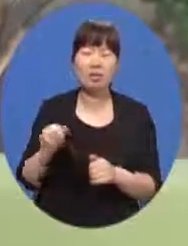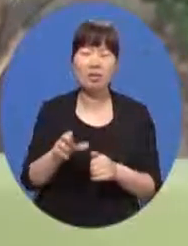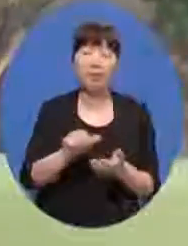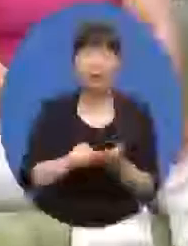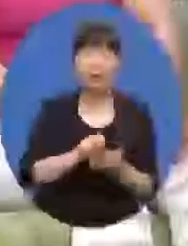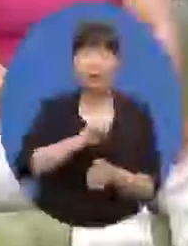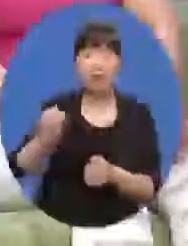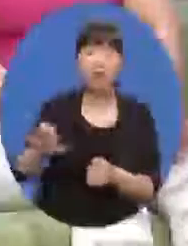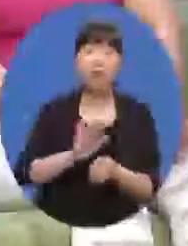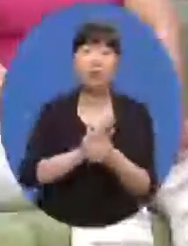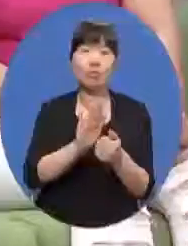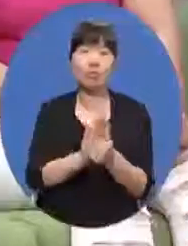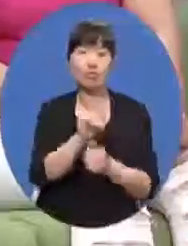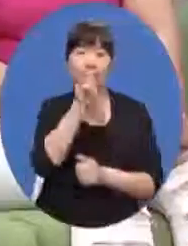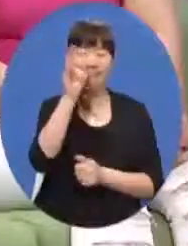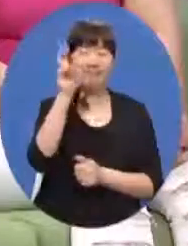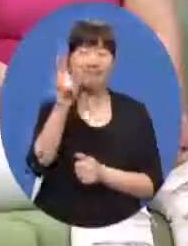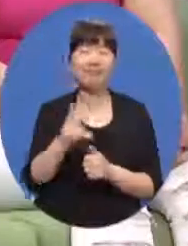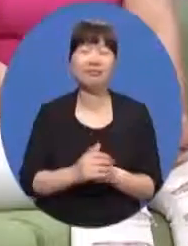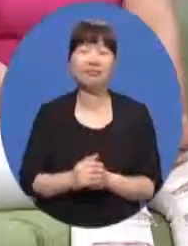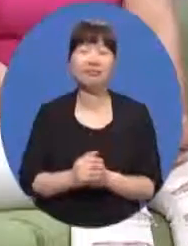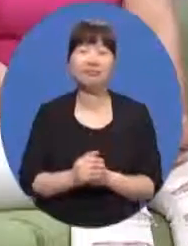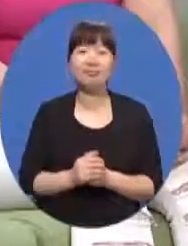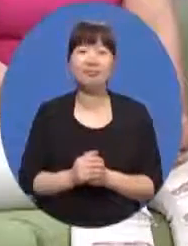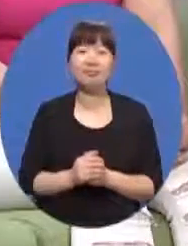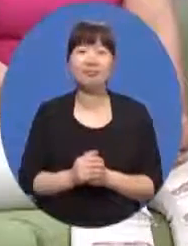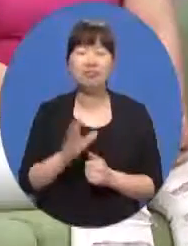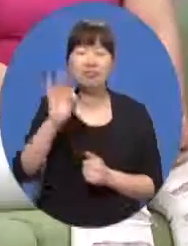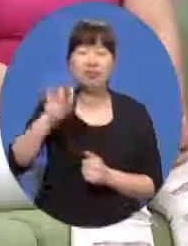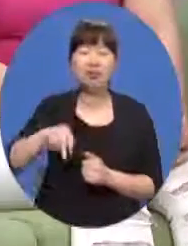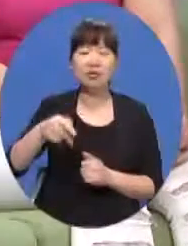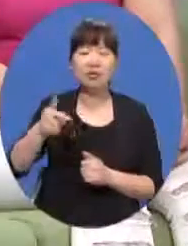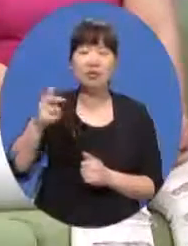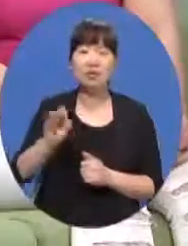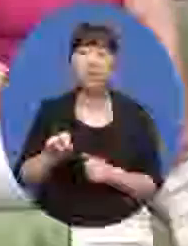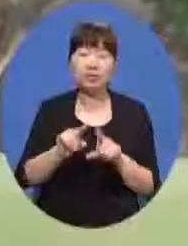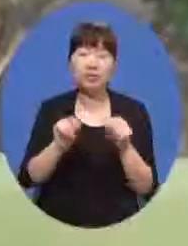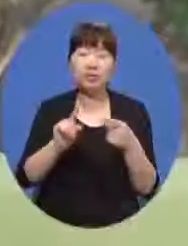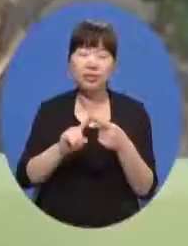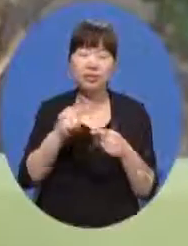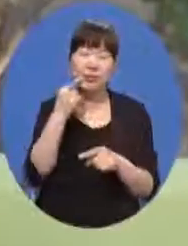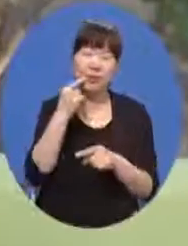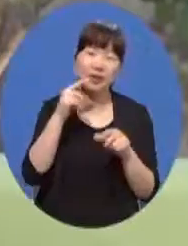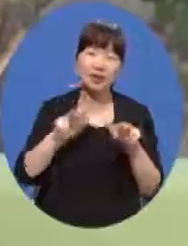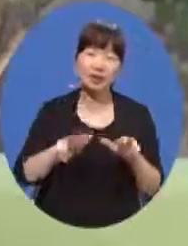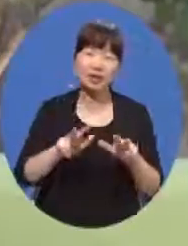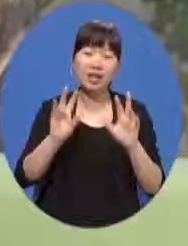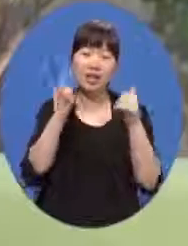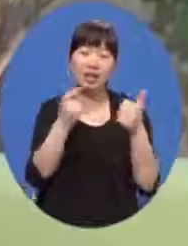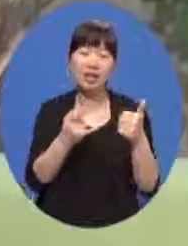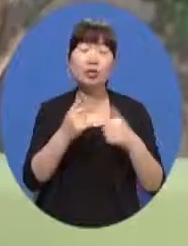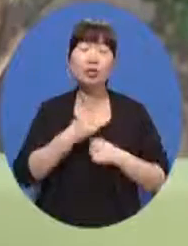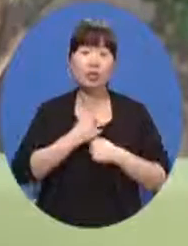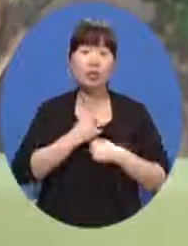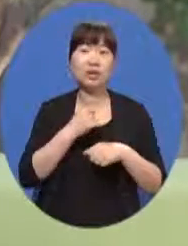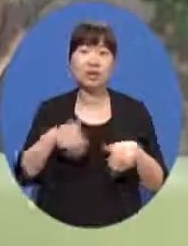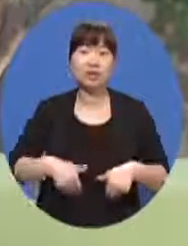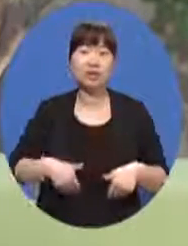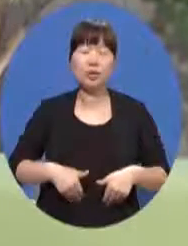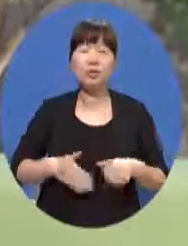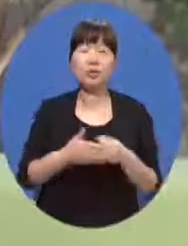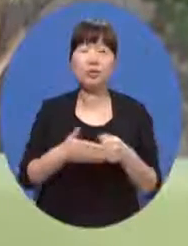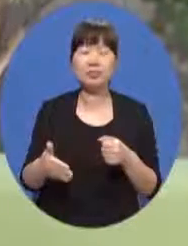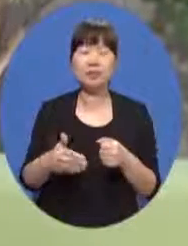도움이 됩니다. 네. 근데 네, 유기농 식품, 이제 소금 같은 게 조금 아이들한테 주의를 해야 되기